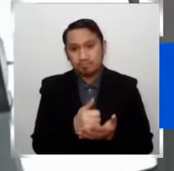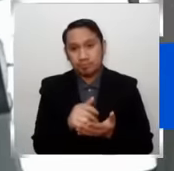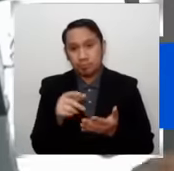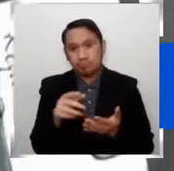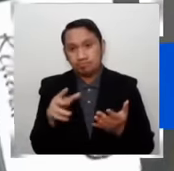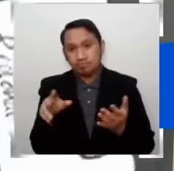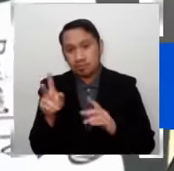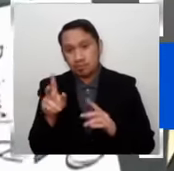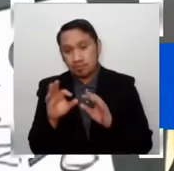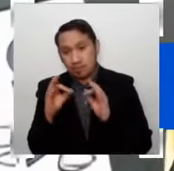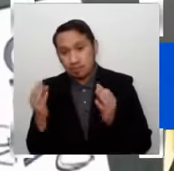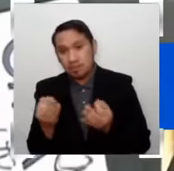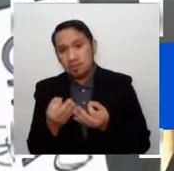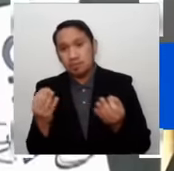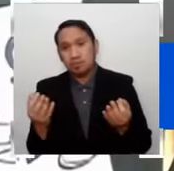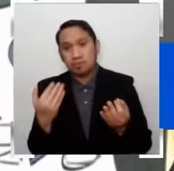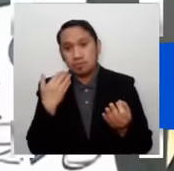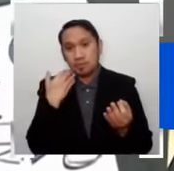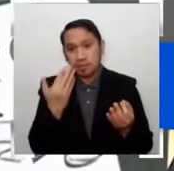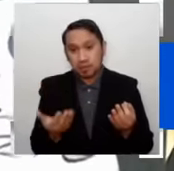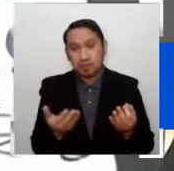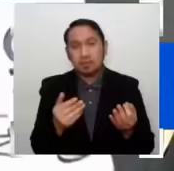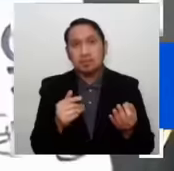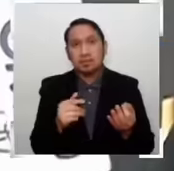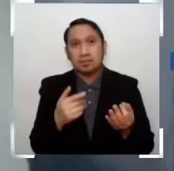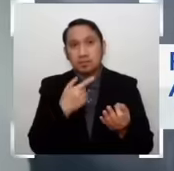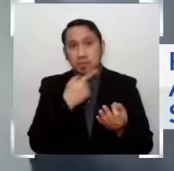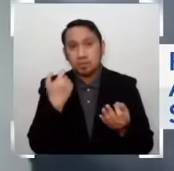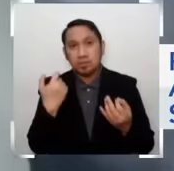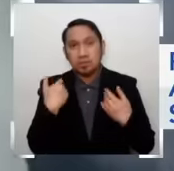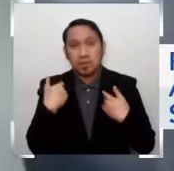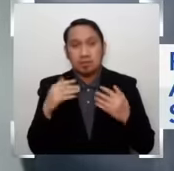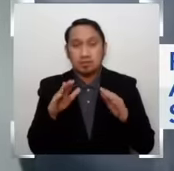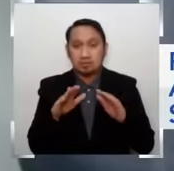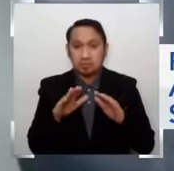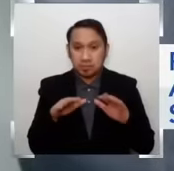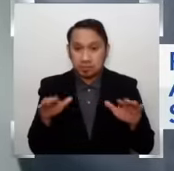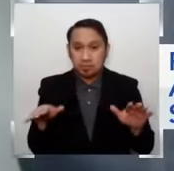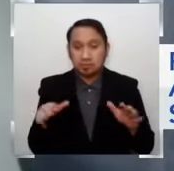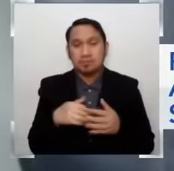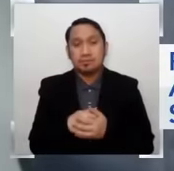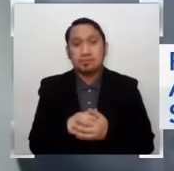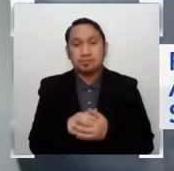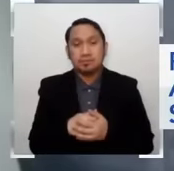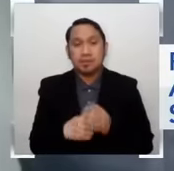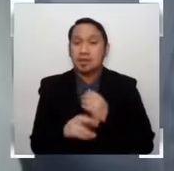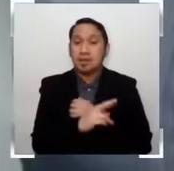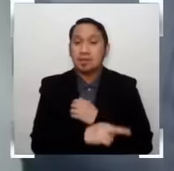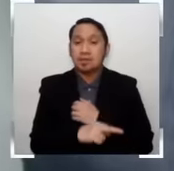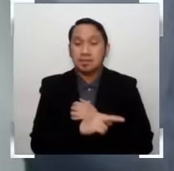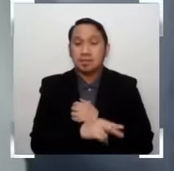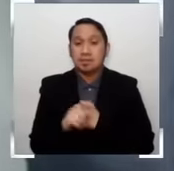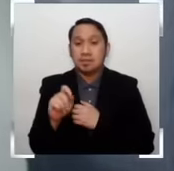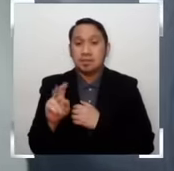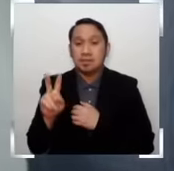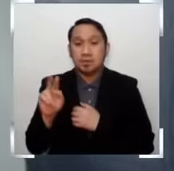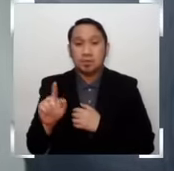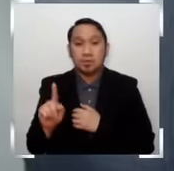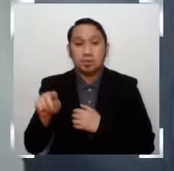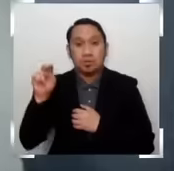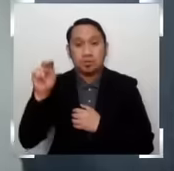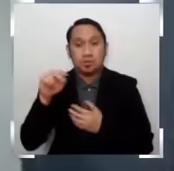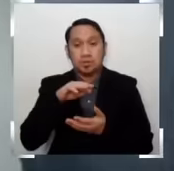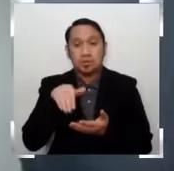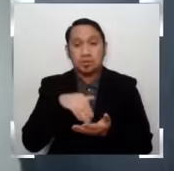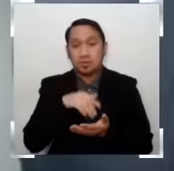mga anak din yun May dalawang anak. Para sa GMA Regional TV 1 North Central Luzon at GMA